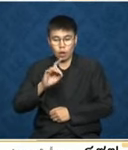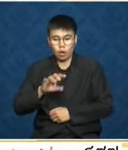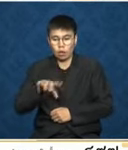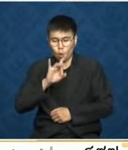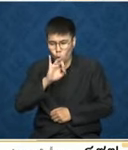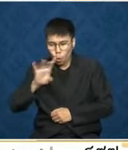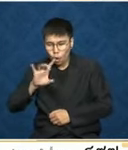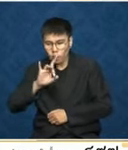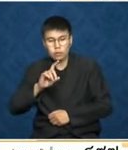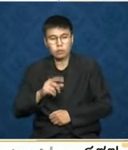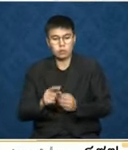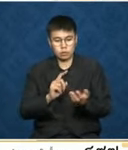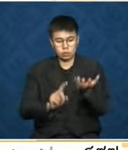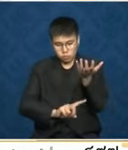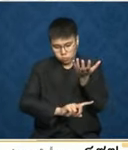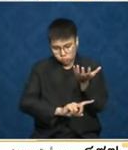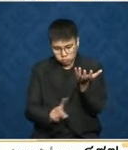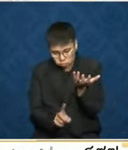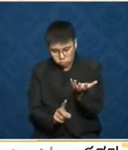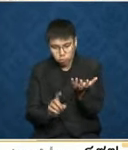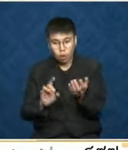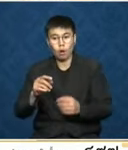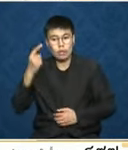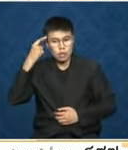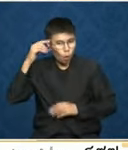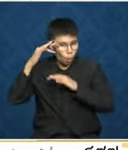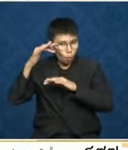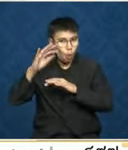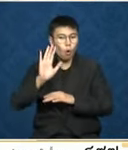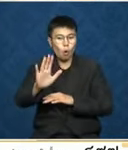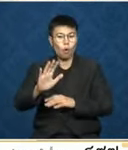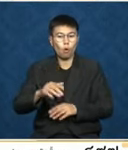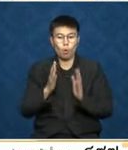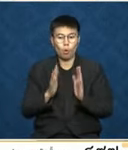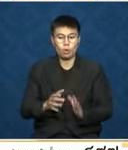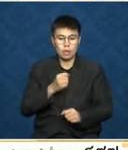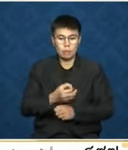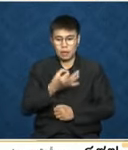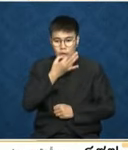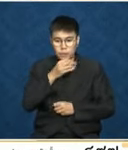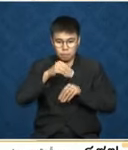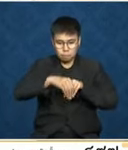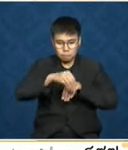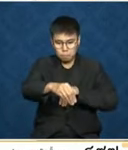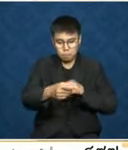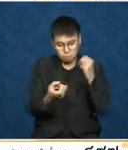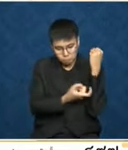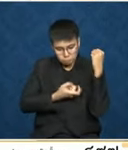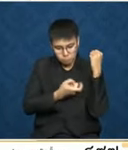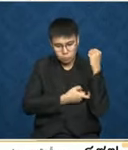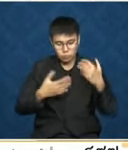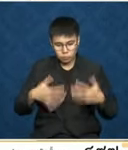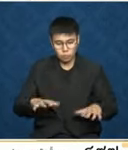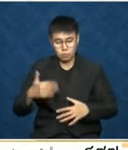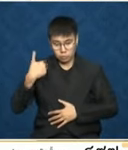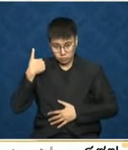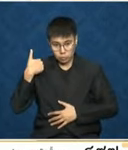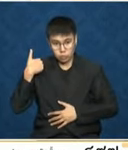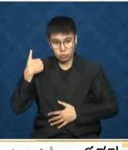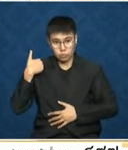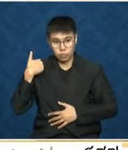ขึ้นไปครับท่านประธานครับนี่ยิ่งเป็นความหวังอันยิ่งใหญ่ของพี่น้องเกษตรกรชาวสวนยางอีกครับประธาน